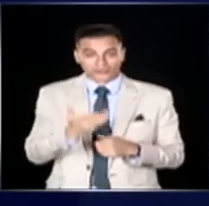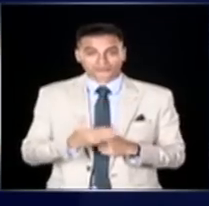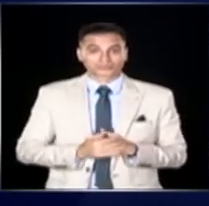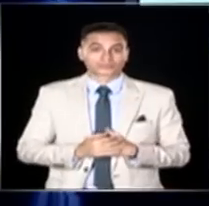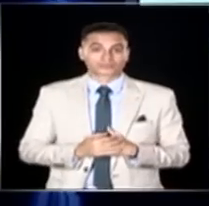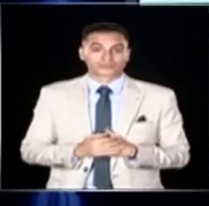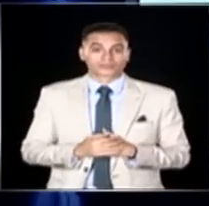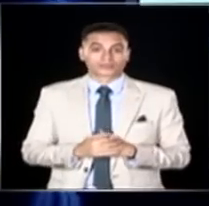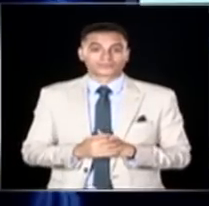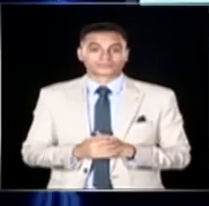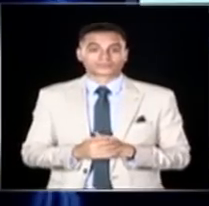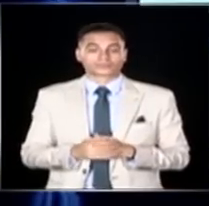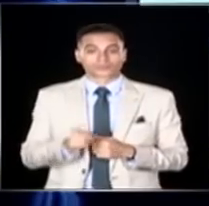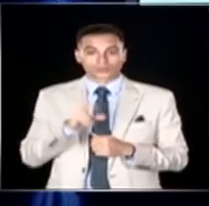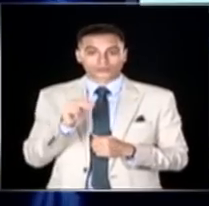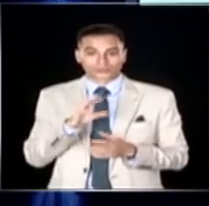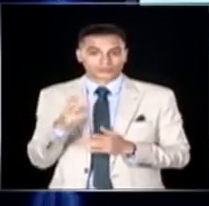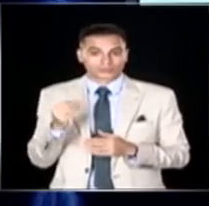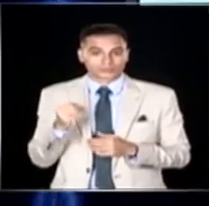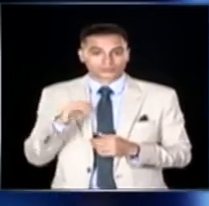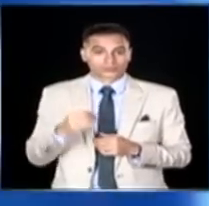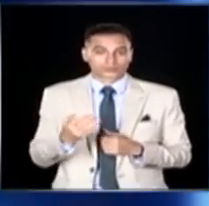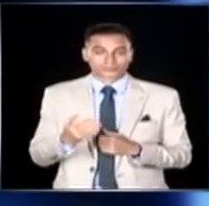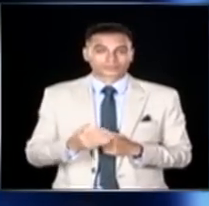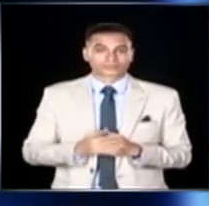الستاشر. سؤال ب20 نقطة ولا ب30 نقطة؟